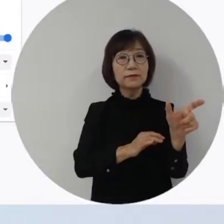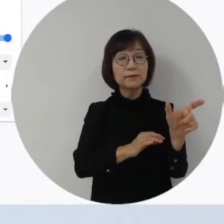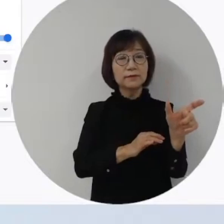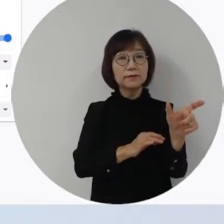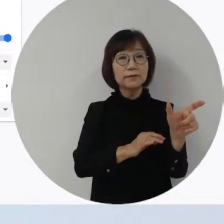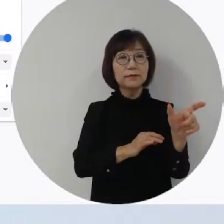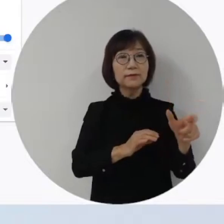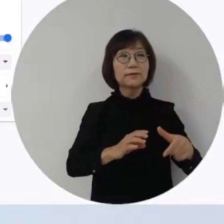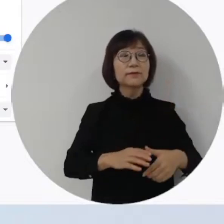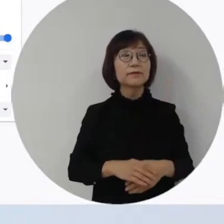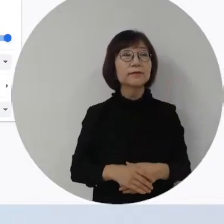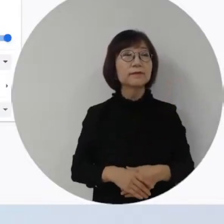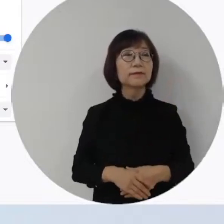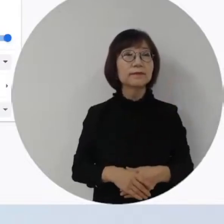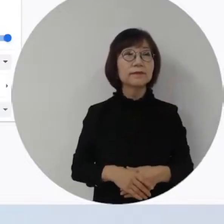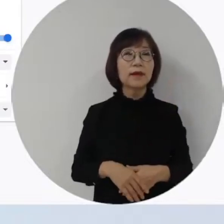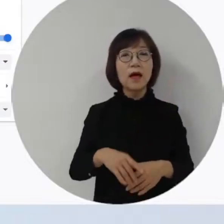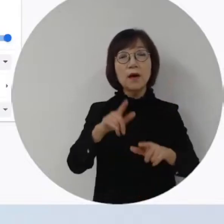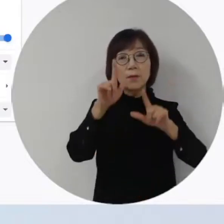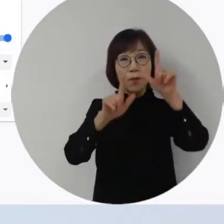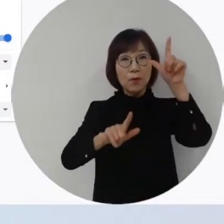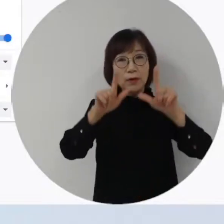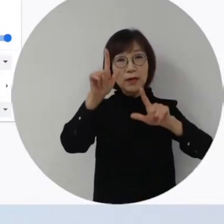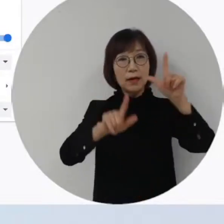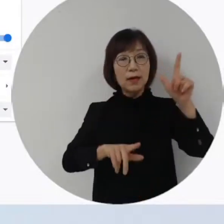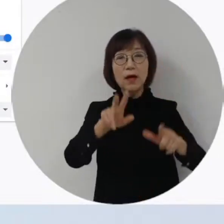홈 버튼 표시라는 메뉴가 있죠.